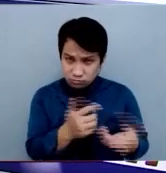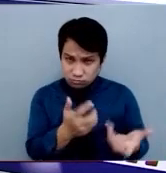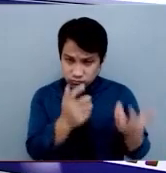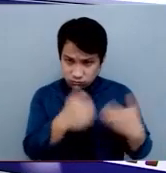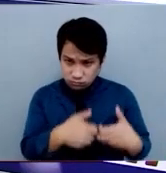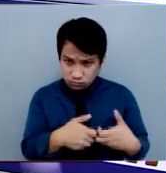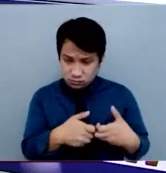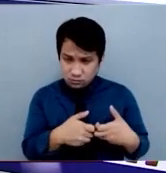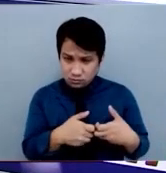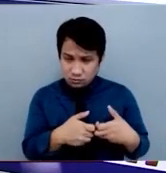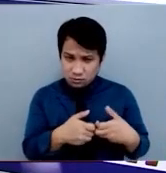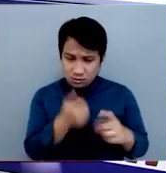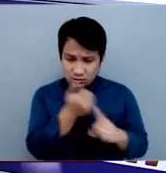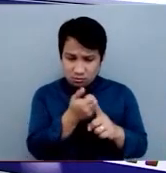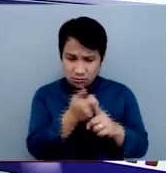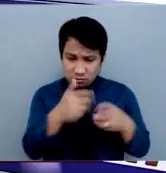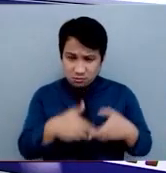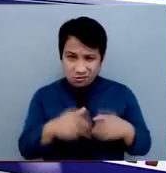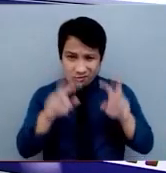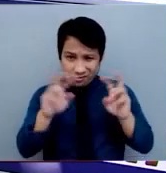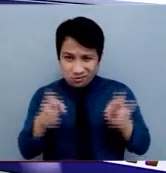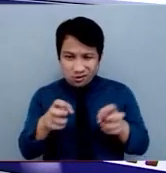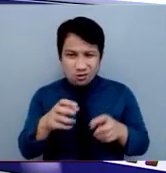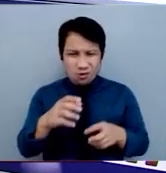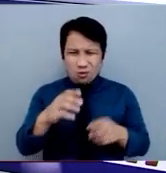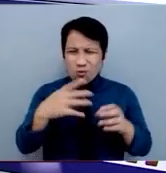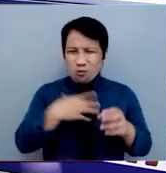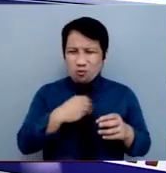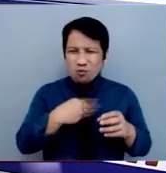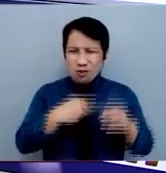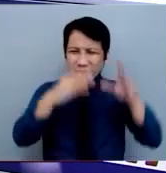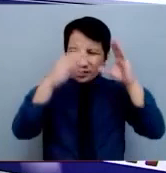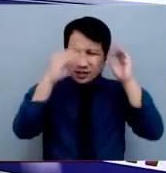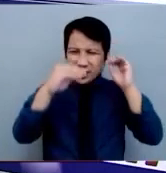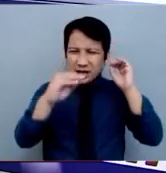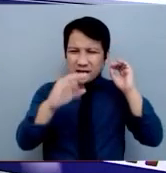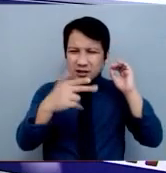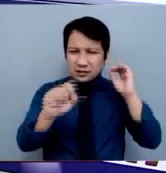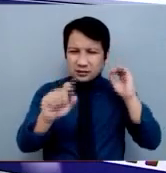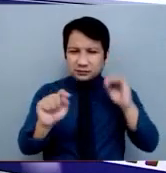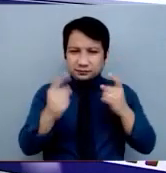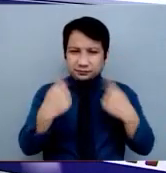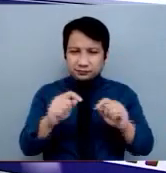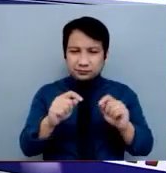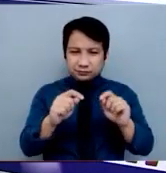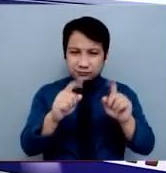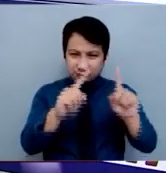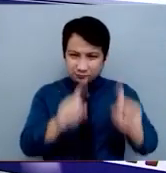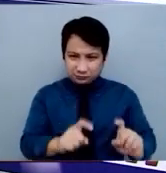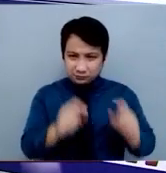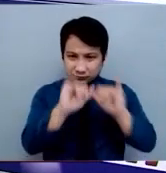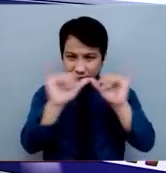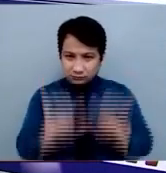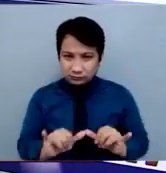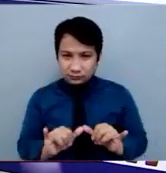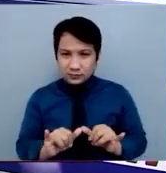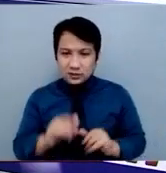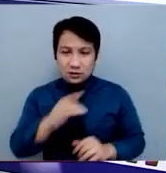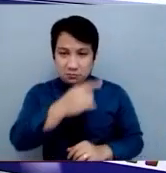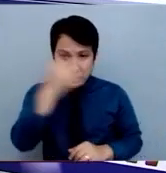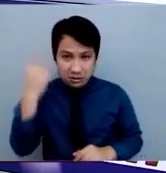Are these hackers what you might call white hats, kumbaga mga benevolent hackers trying to test systems, or are they black hats,